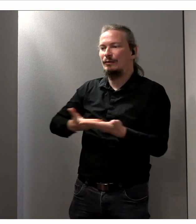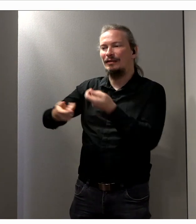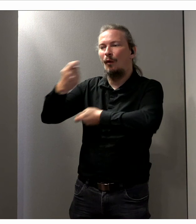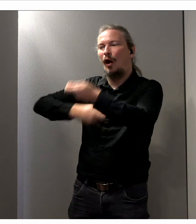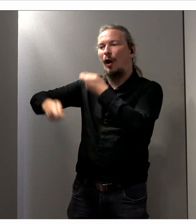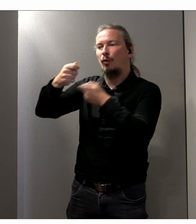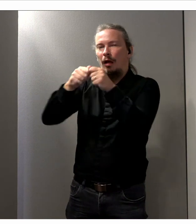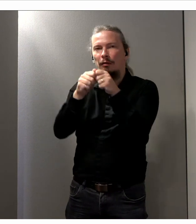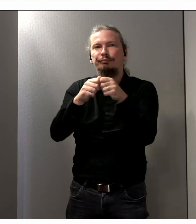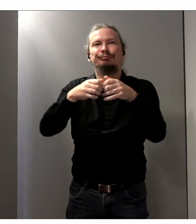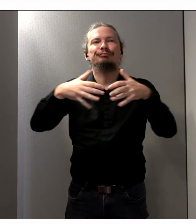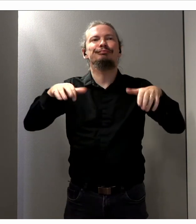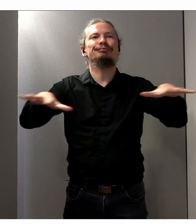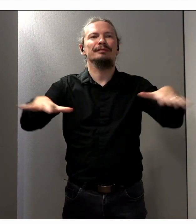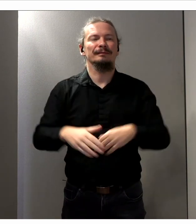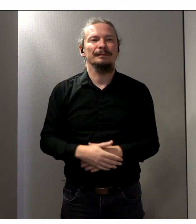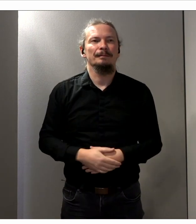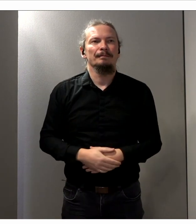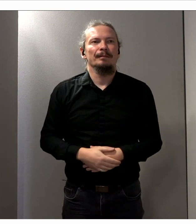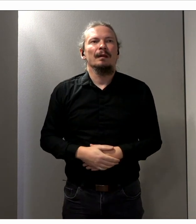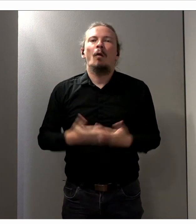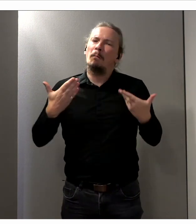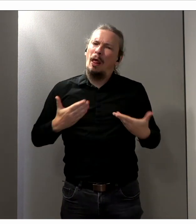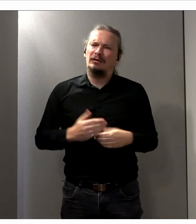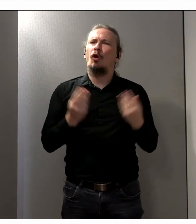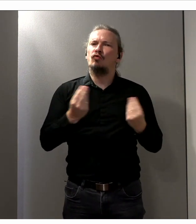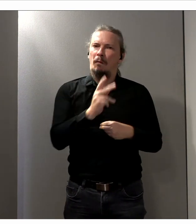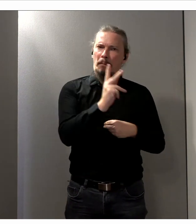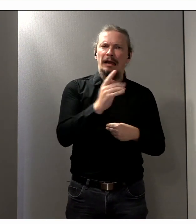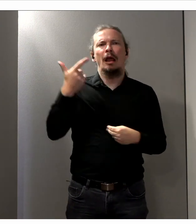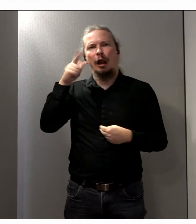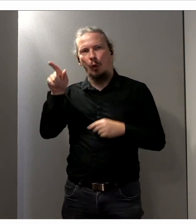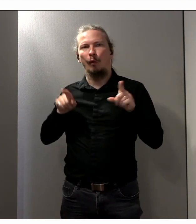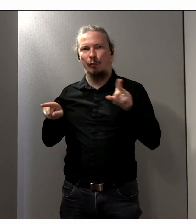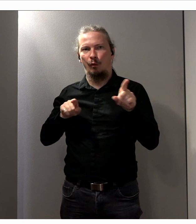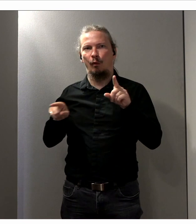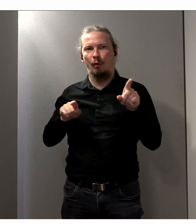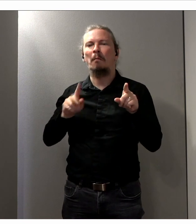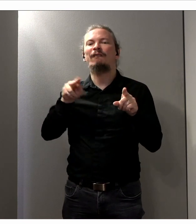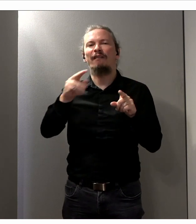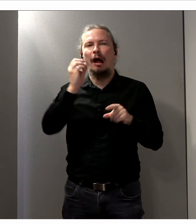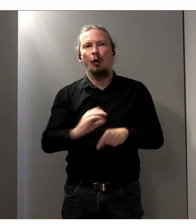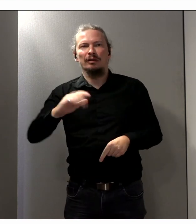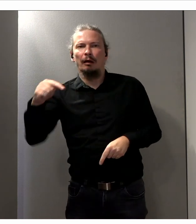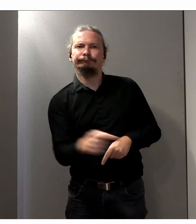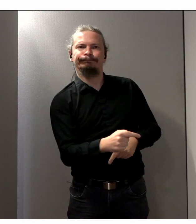de l'emploi. Donc, pour l'instant, nous sommes sur Paris et Lyon et nous allons ouvrir sur l'Occitanie